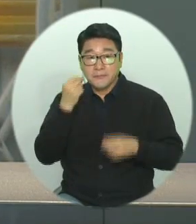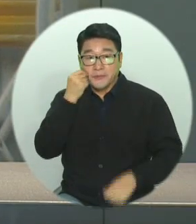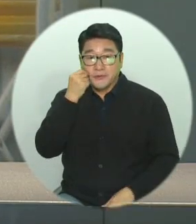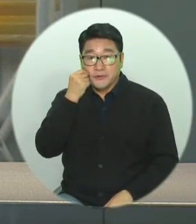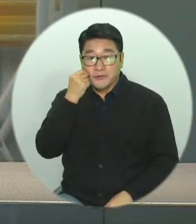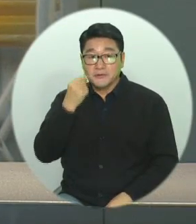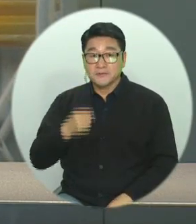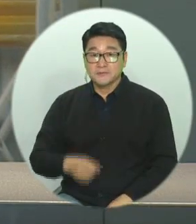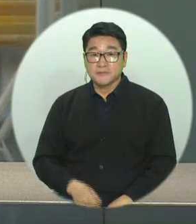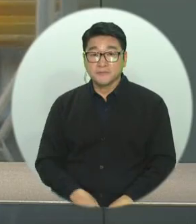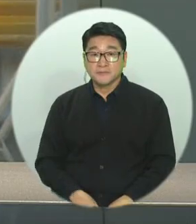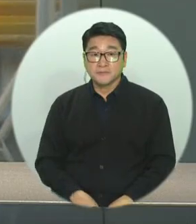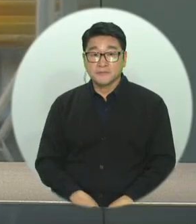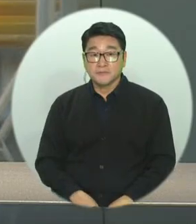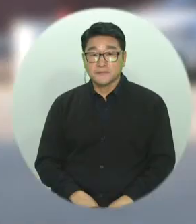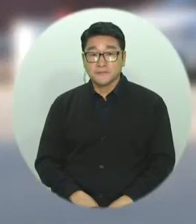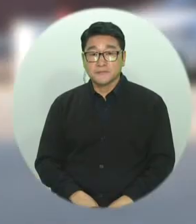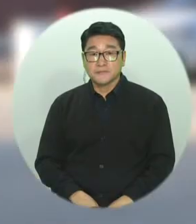기자가